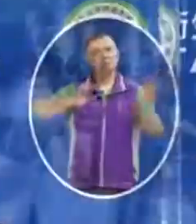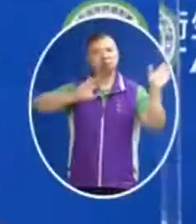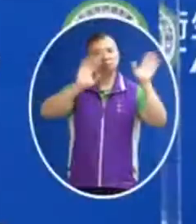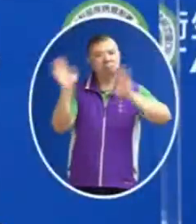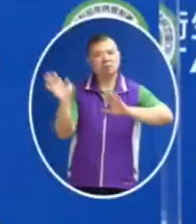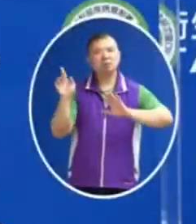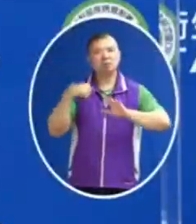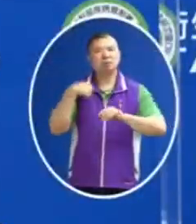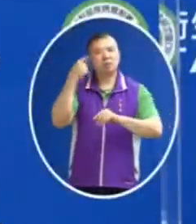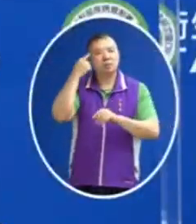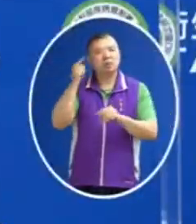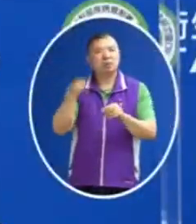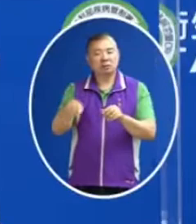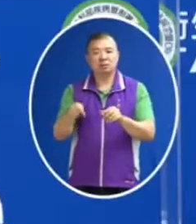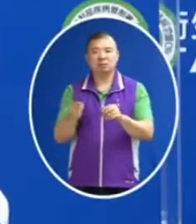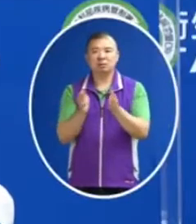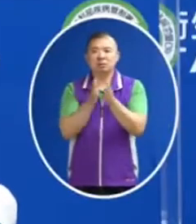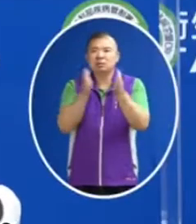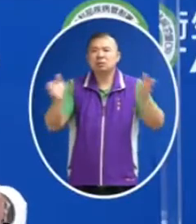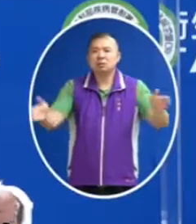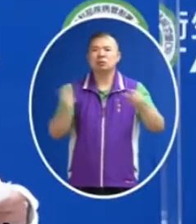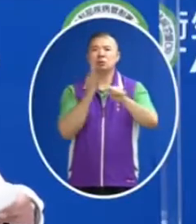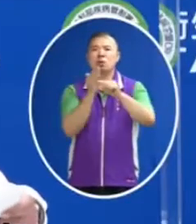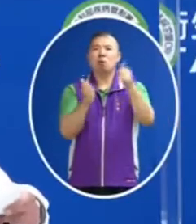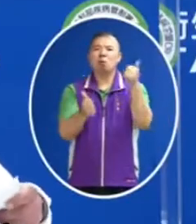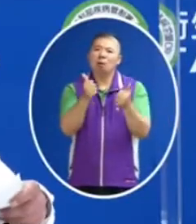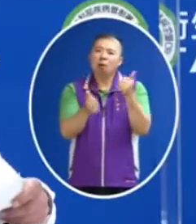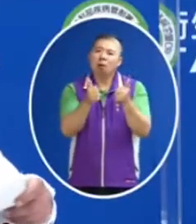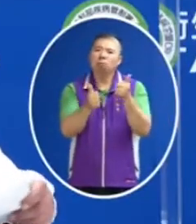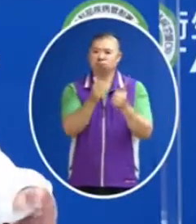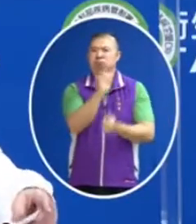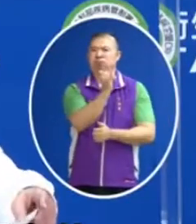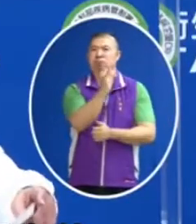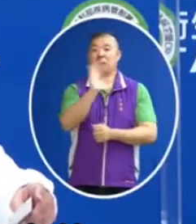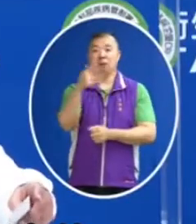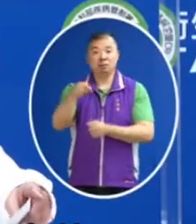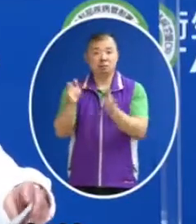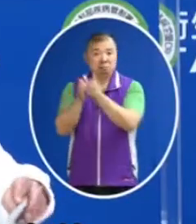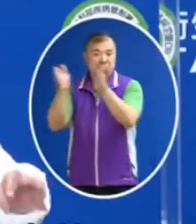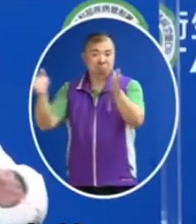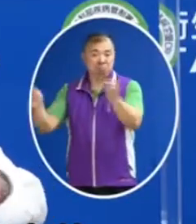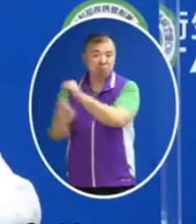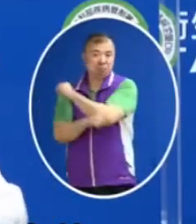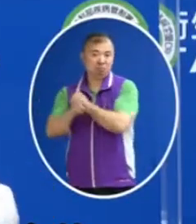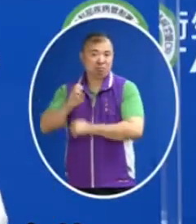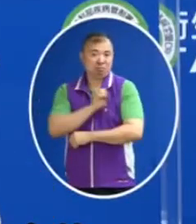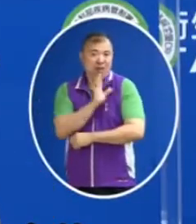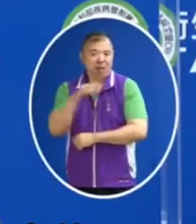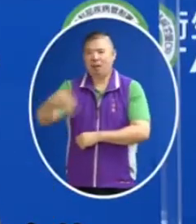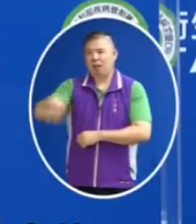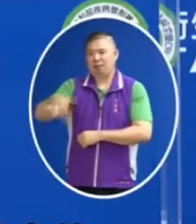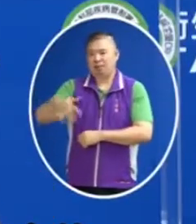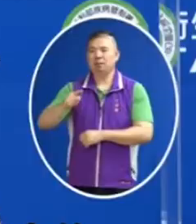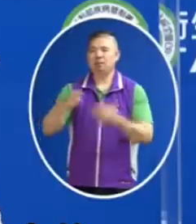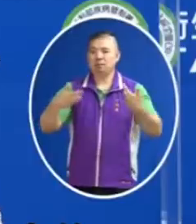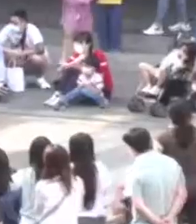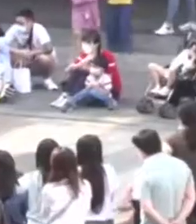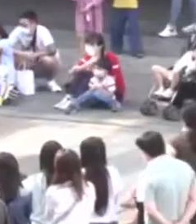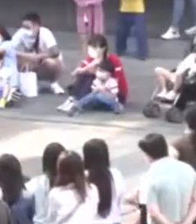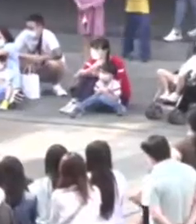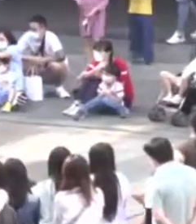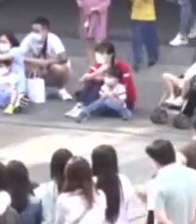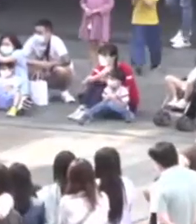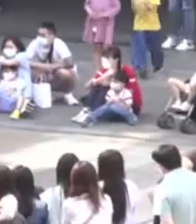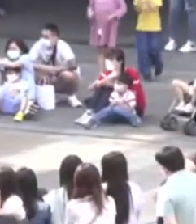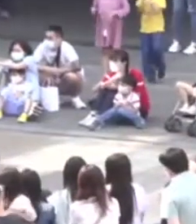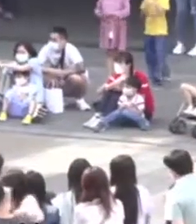意。 期中考考得还不错了哈，不过期末考还没有考哈，还有很多的哈需要持续在努力的。那